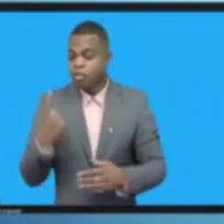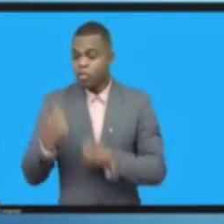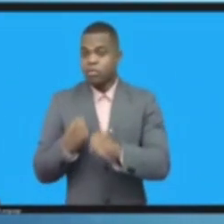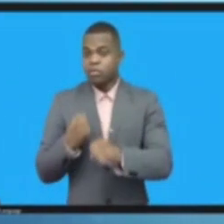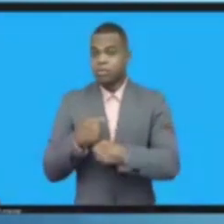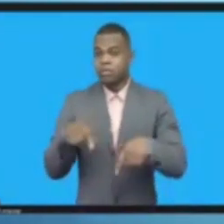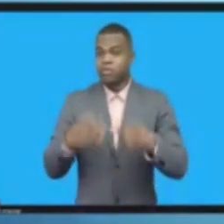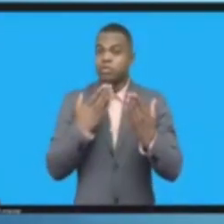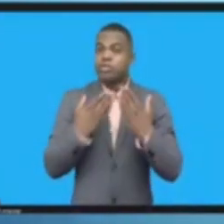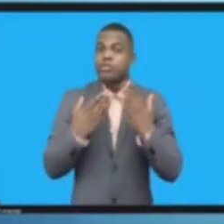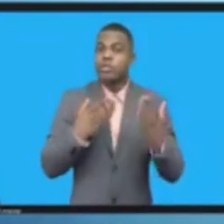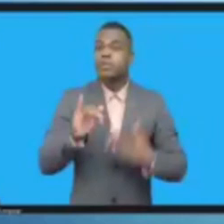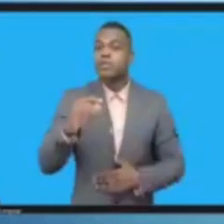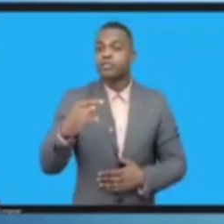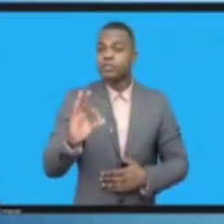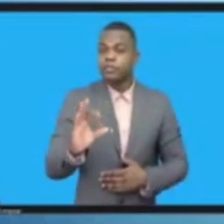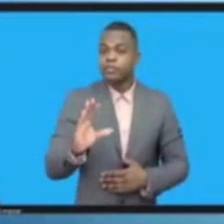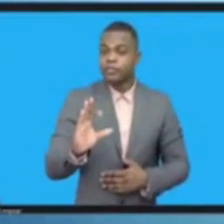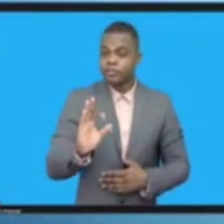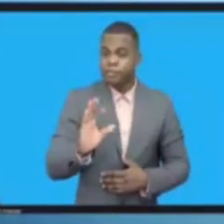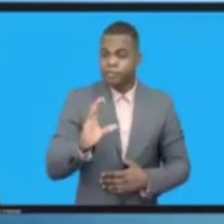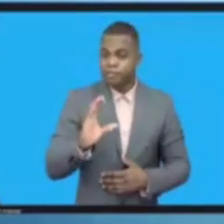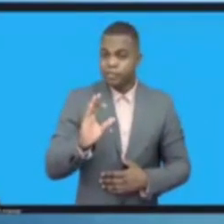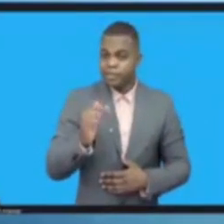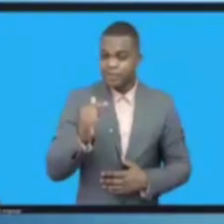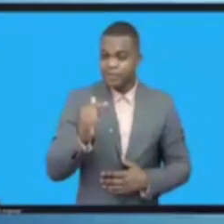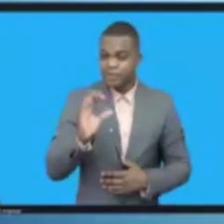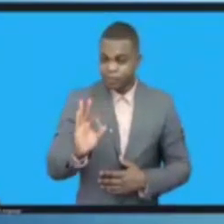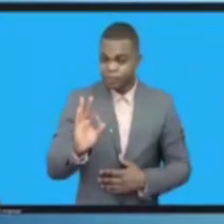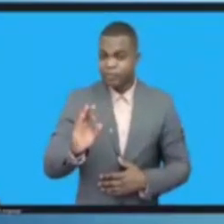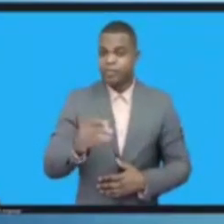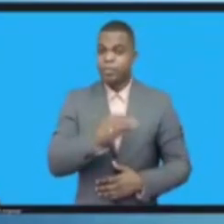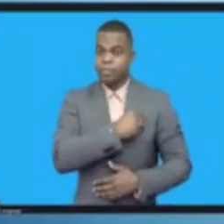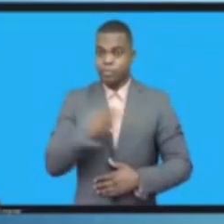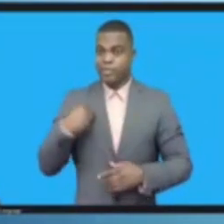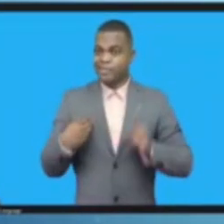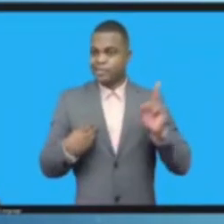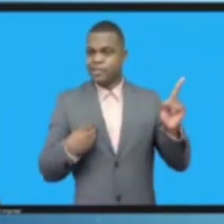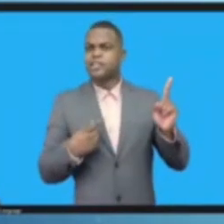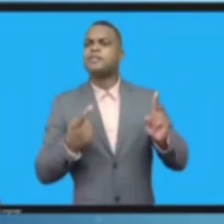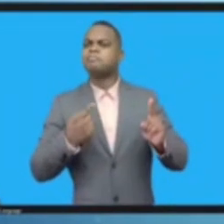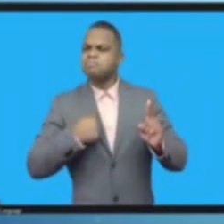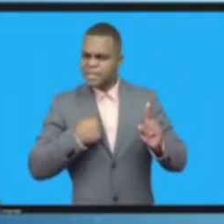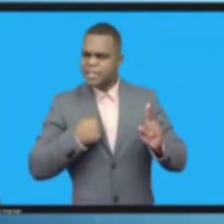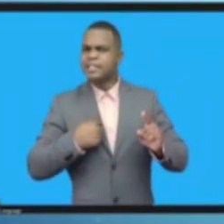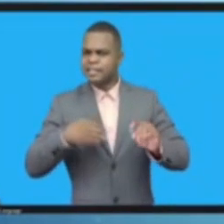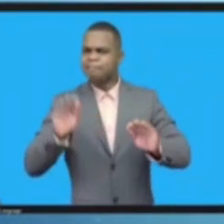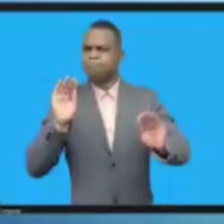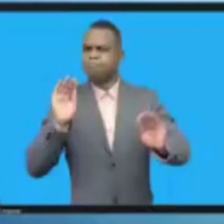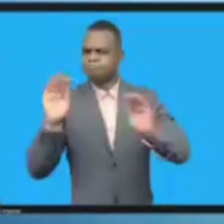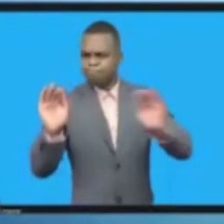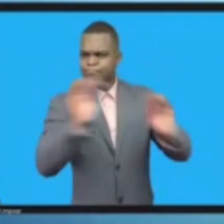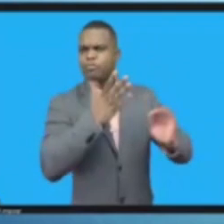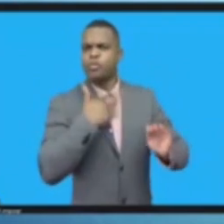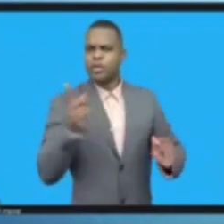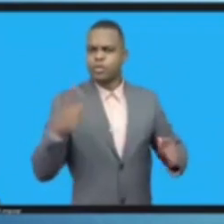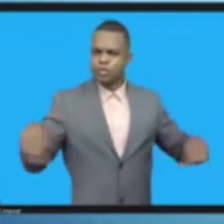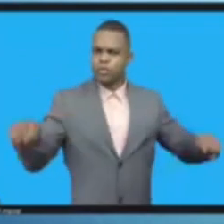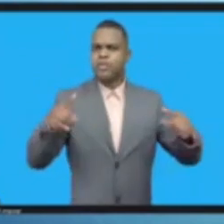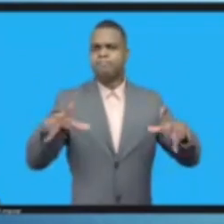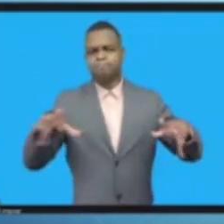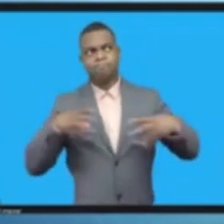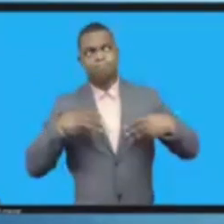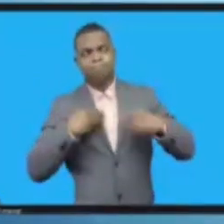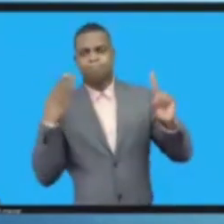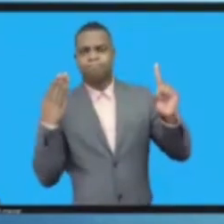le thème Internet uni et de construire un avenir commun en tant qu'une